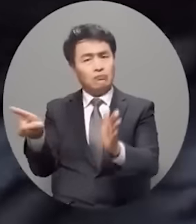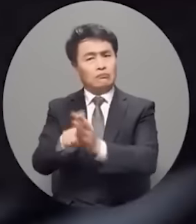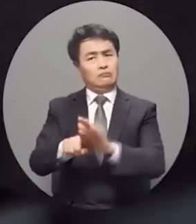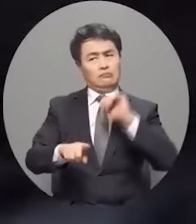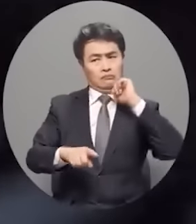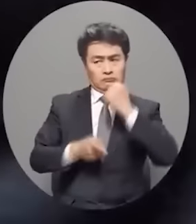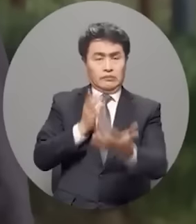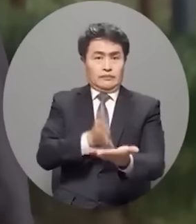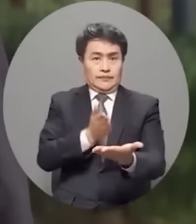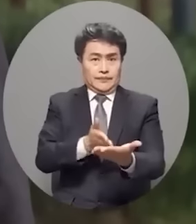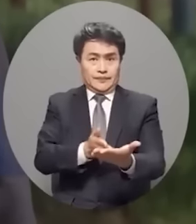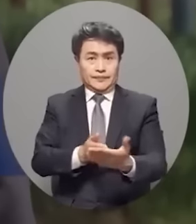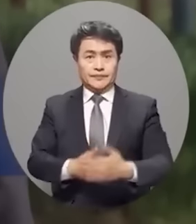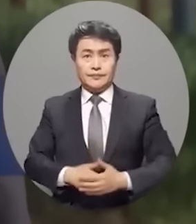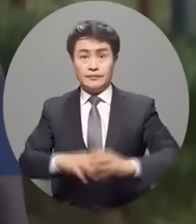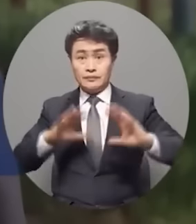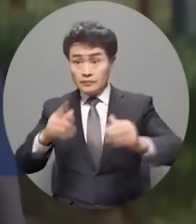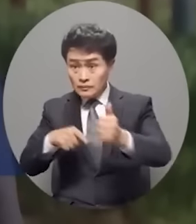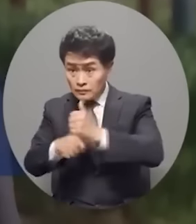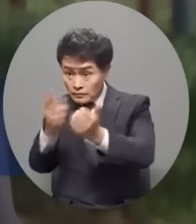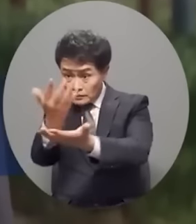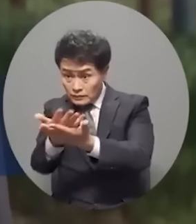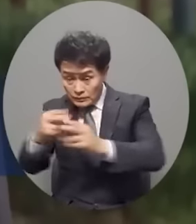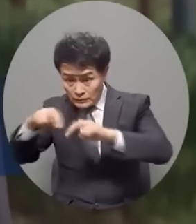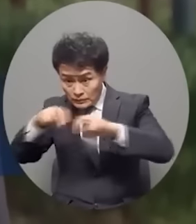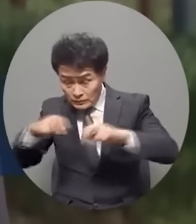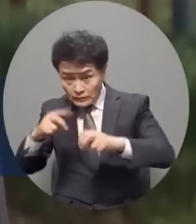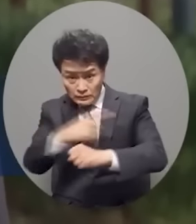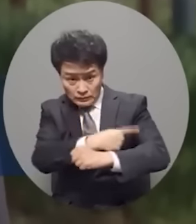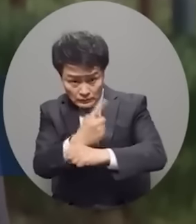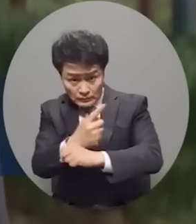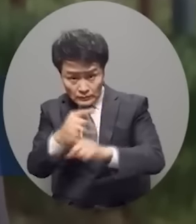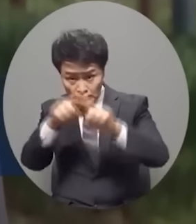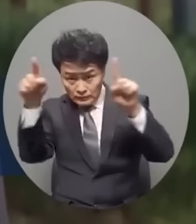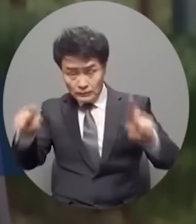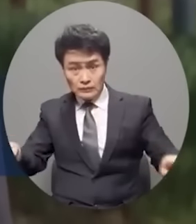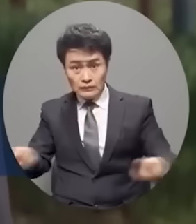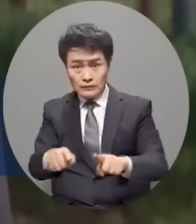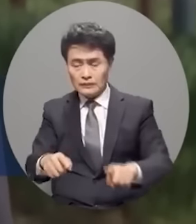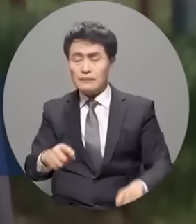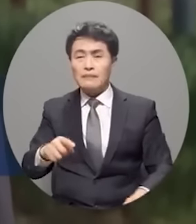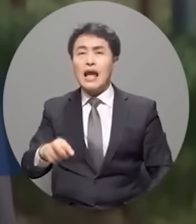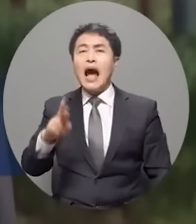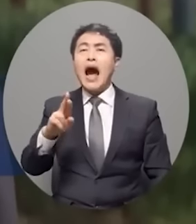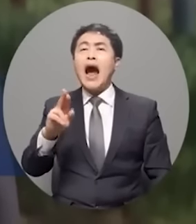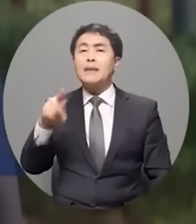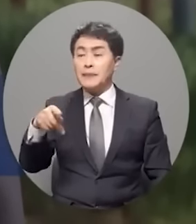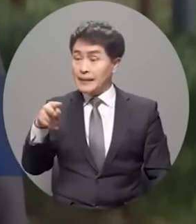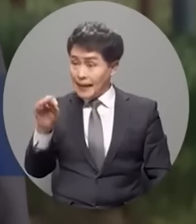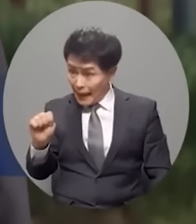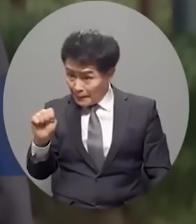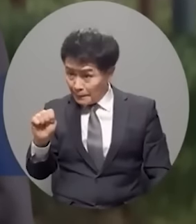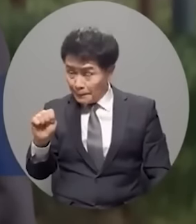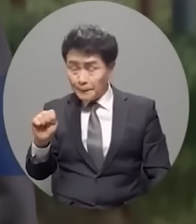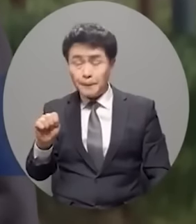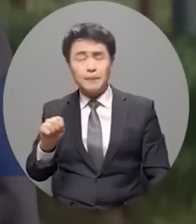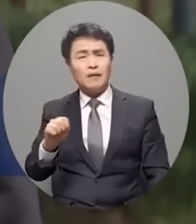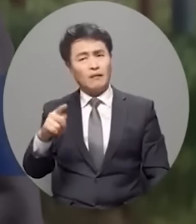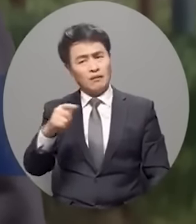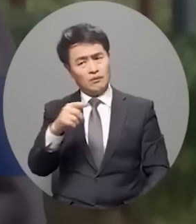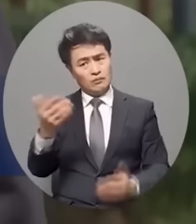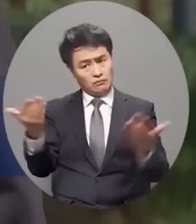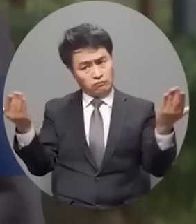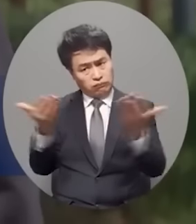주장했습니다. 국과수가 분석한 속도 그래프, RPM 그래프하고 많이 차이가